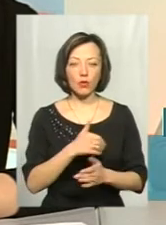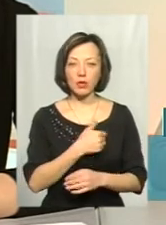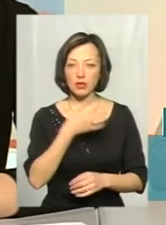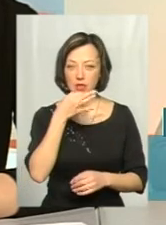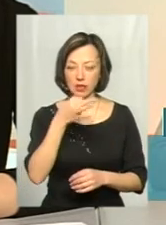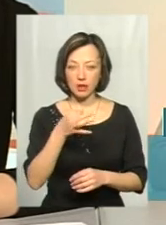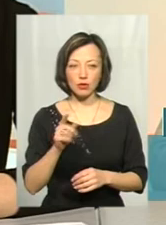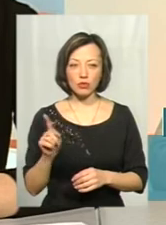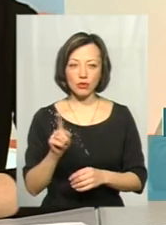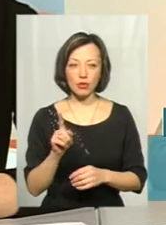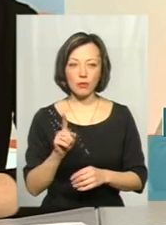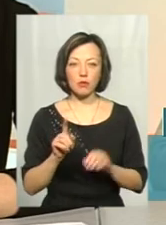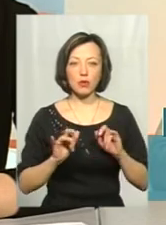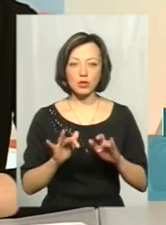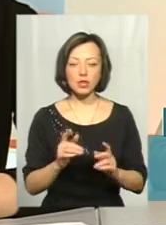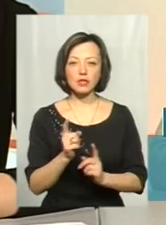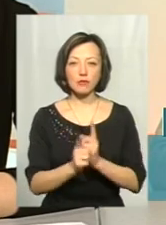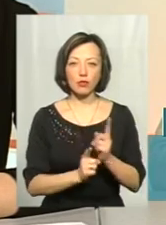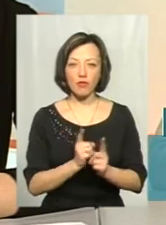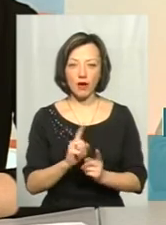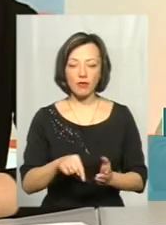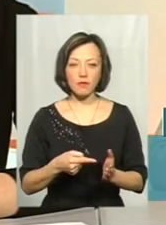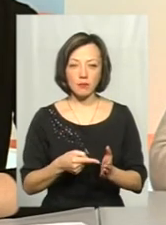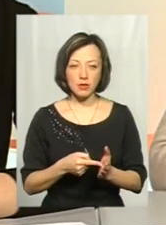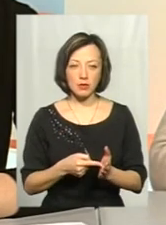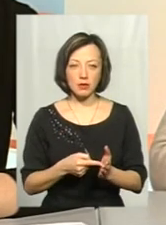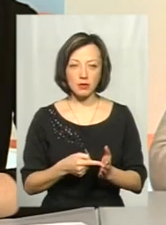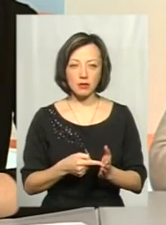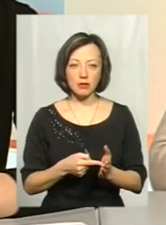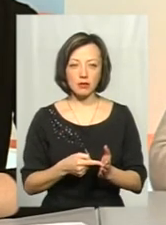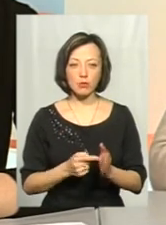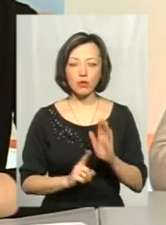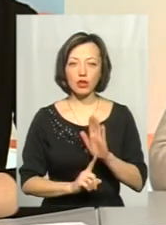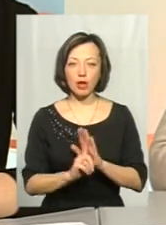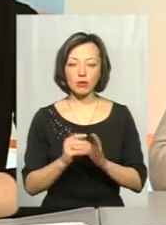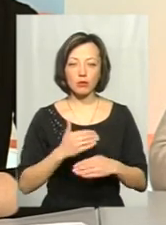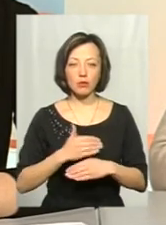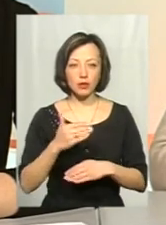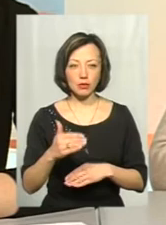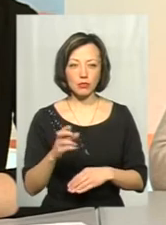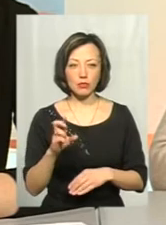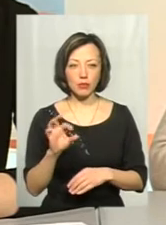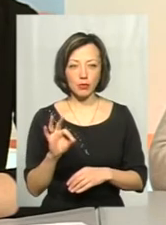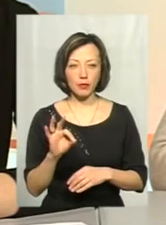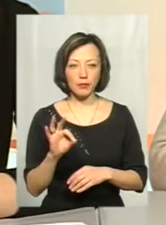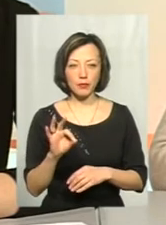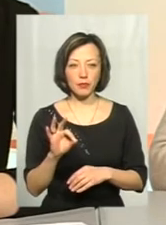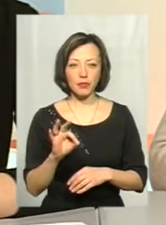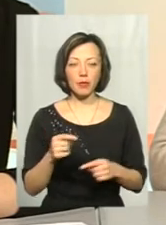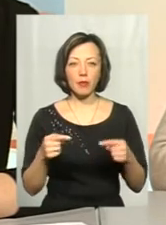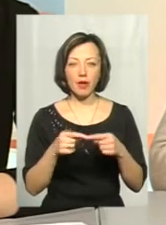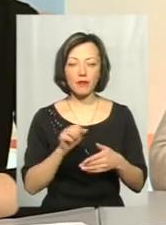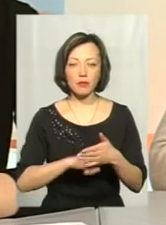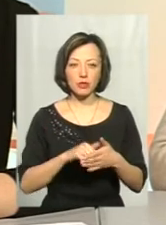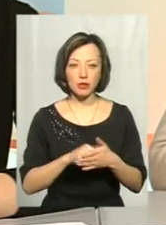що процес реформування в місті було, напевне, почато пізно, тому що були певні причини, що